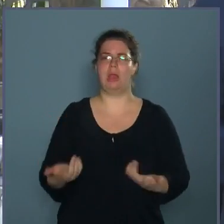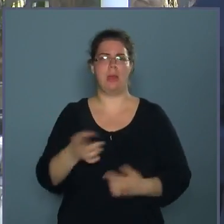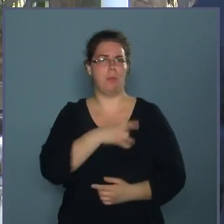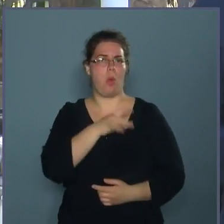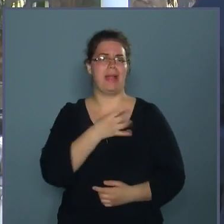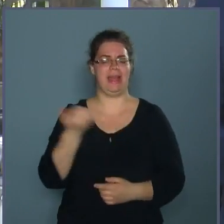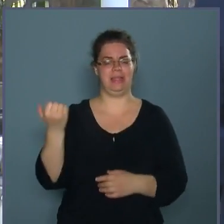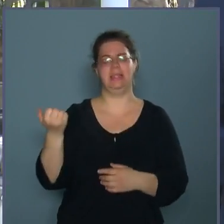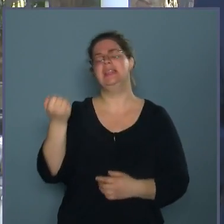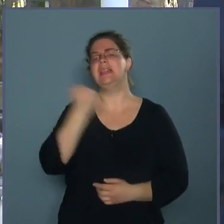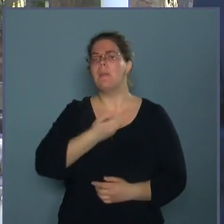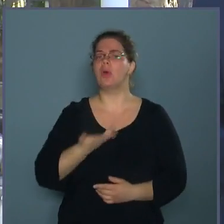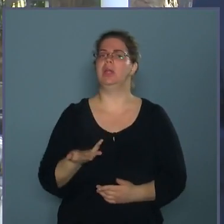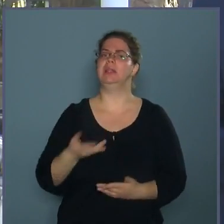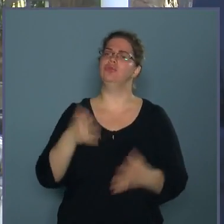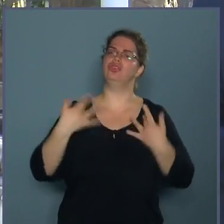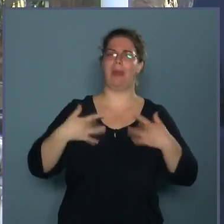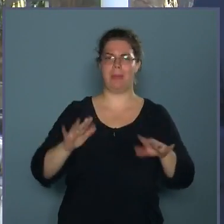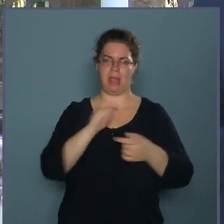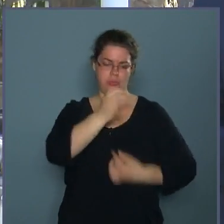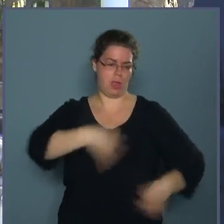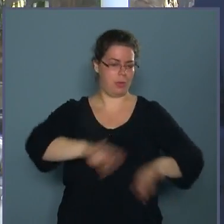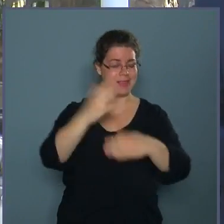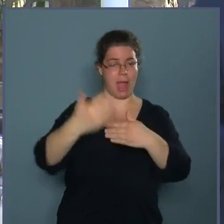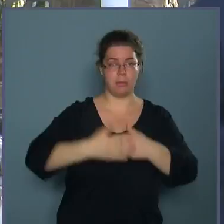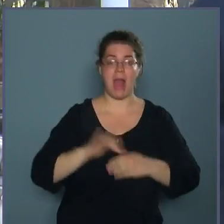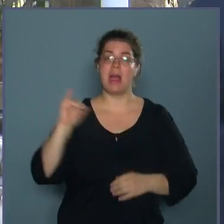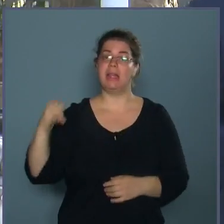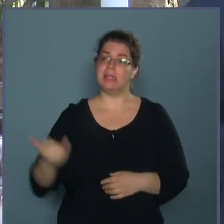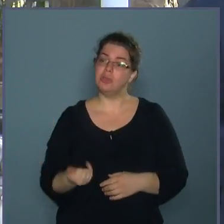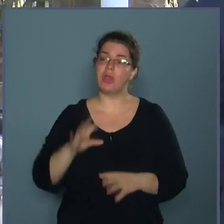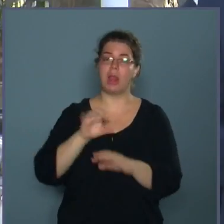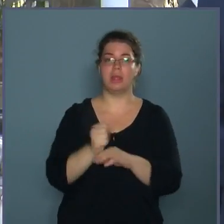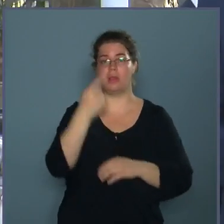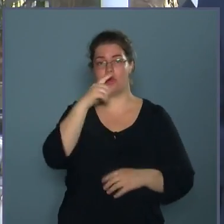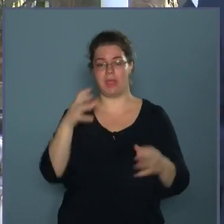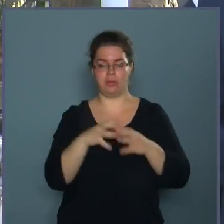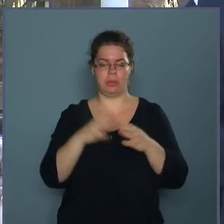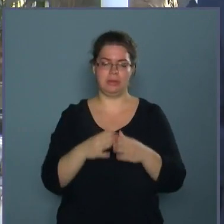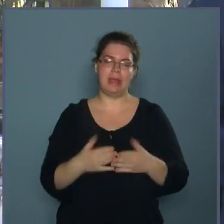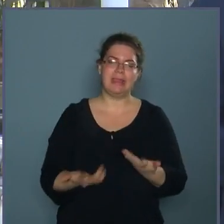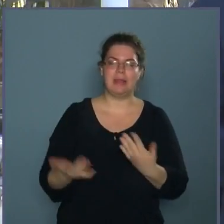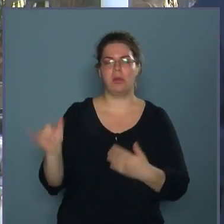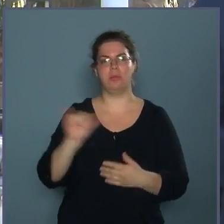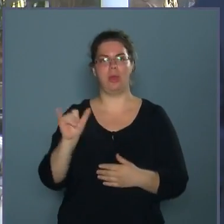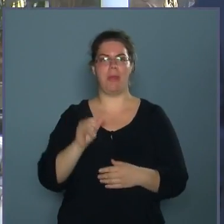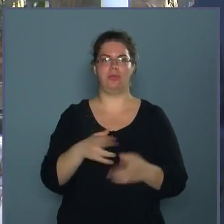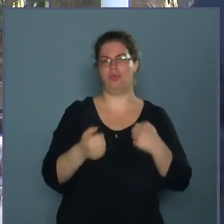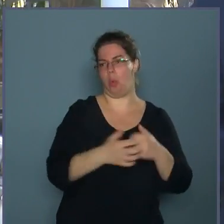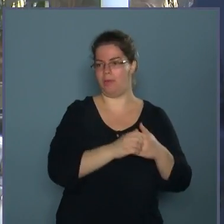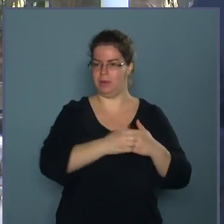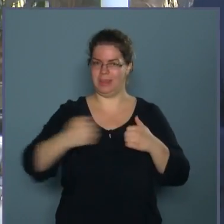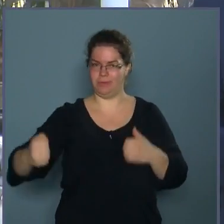demokratikus, semleges Magyarország mellett, és elérte a szovjet csapatok egyelőre csak Budapestről történő